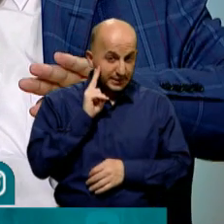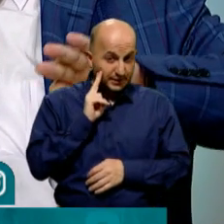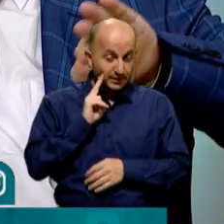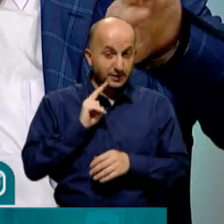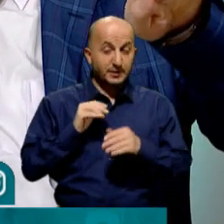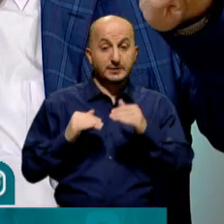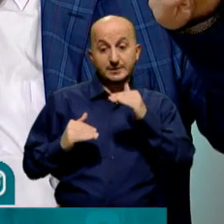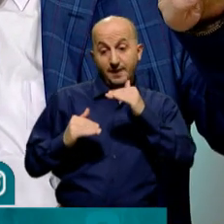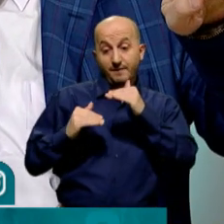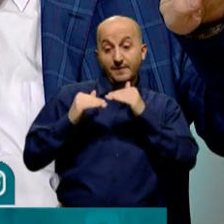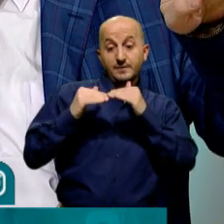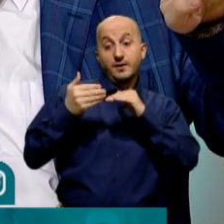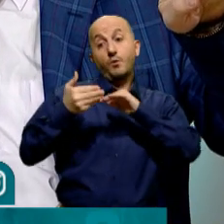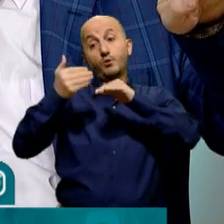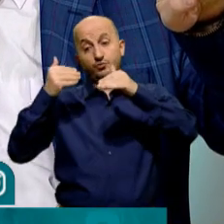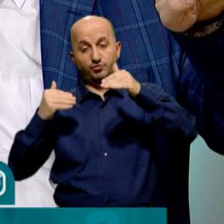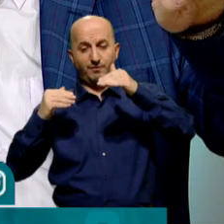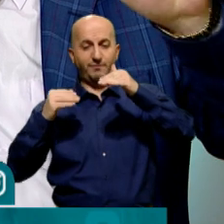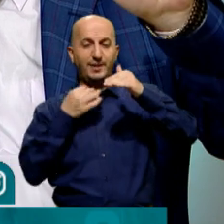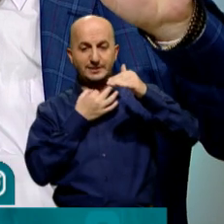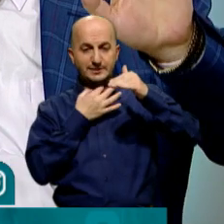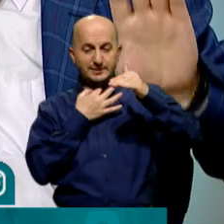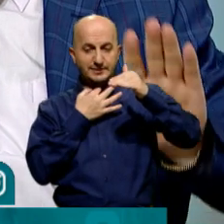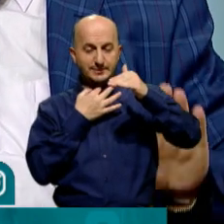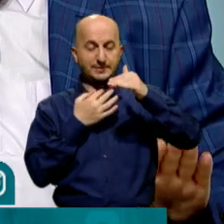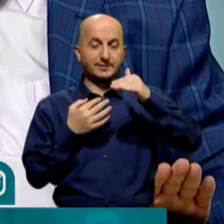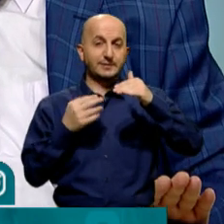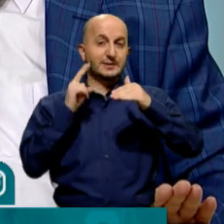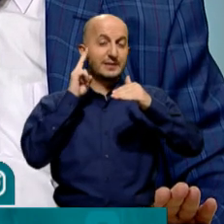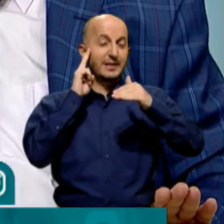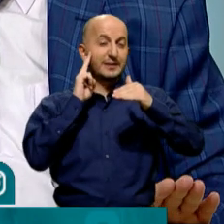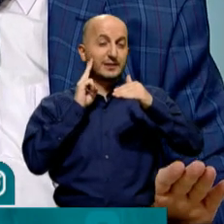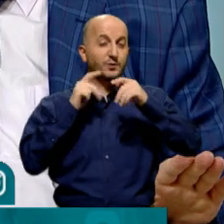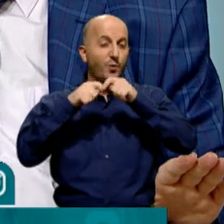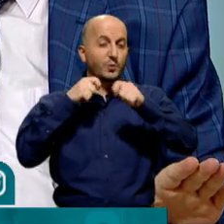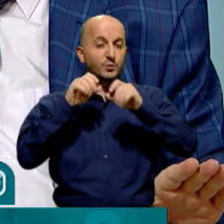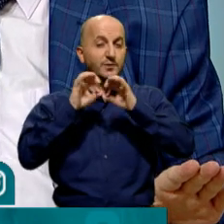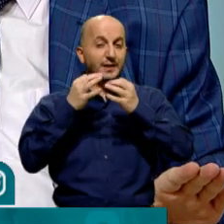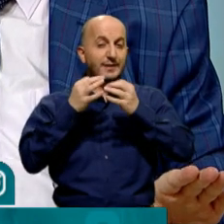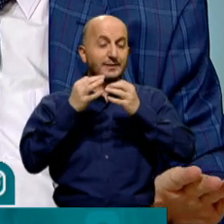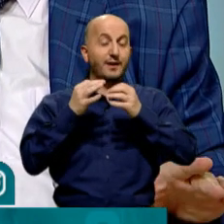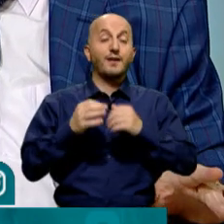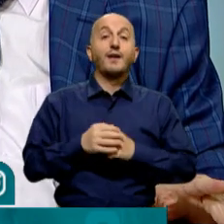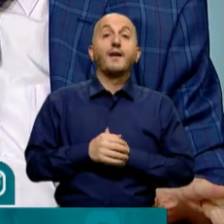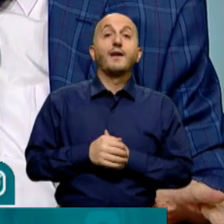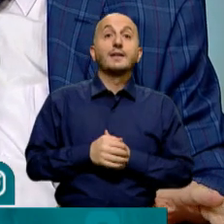mala malik olmazdan önce, ki nisap miktarı neydi? Para üzerinden